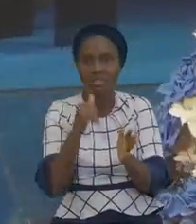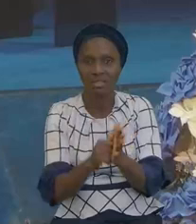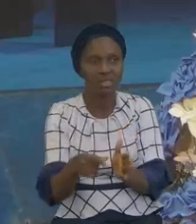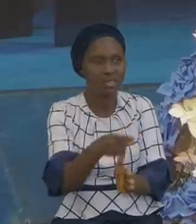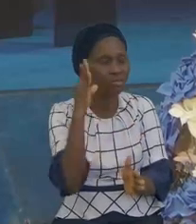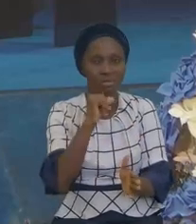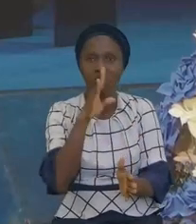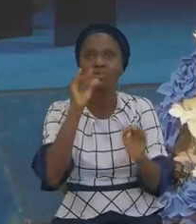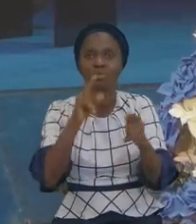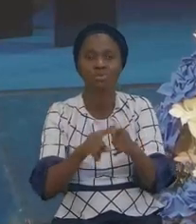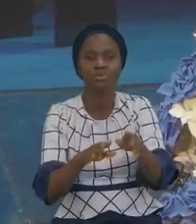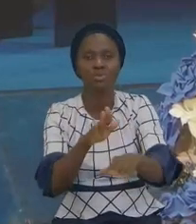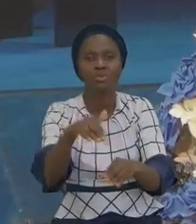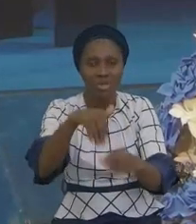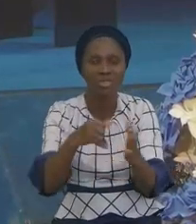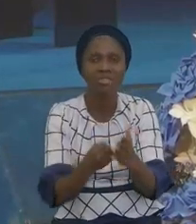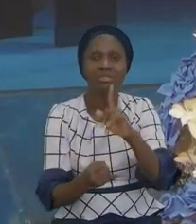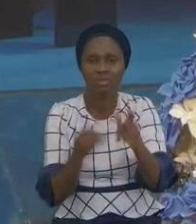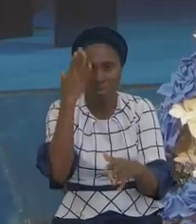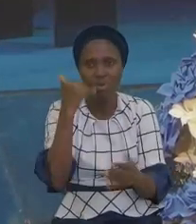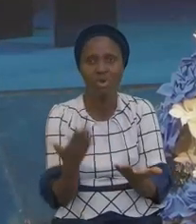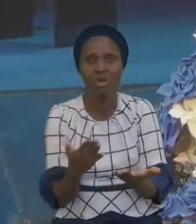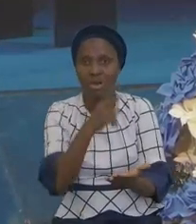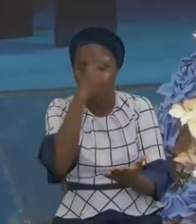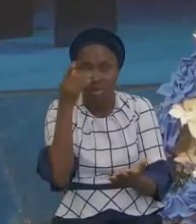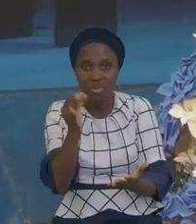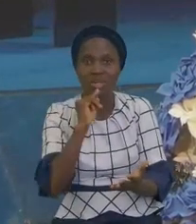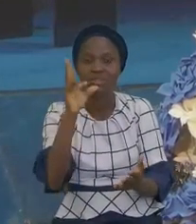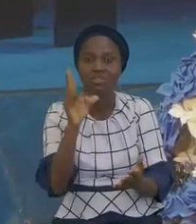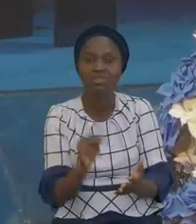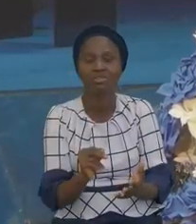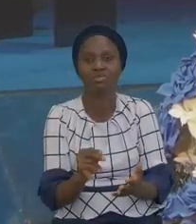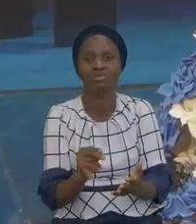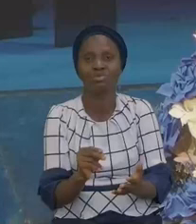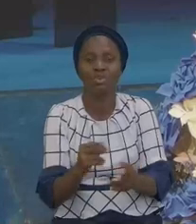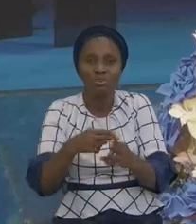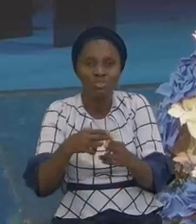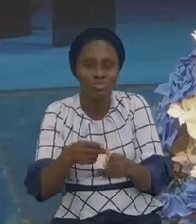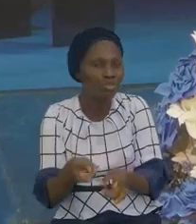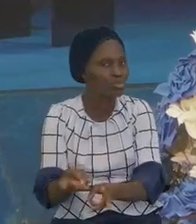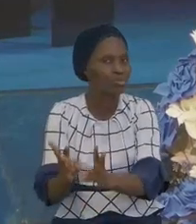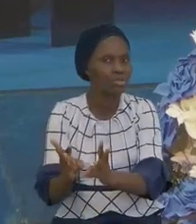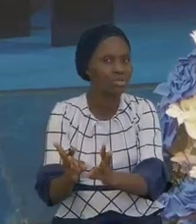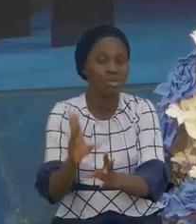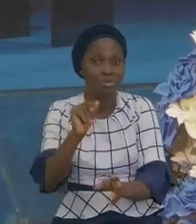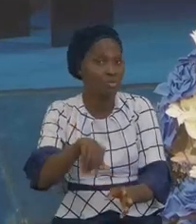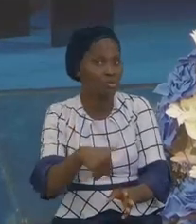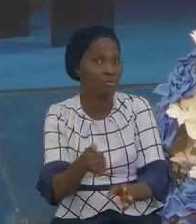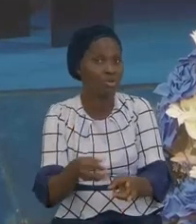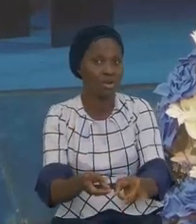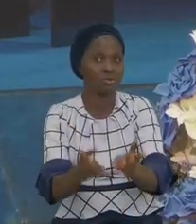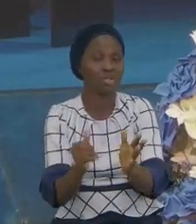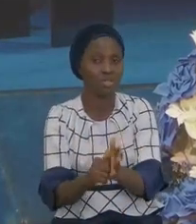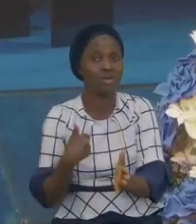Parce qu'il n'y a pas de raccourci. Il n'y a pas un autre chemin que nous pourrons prendre par erreur pour